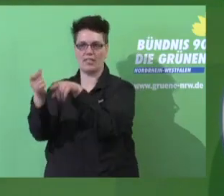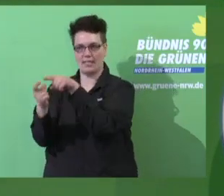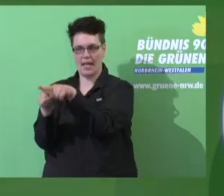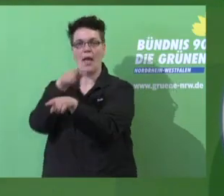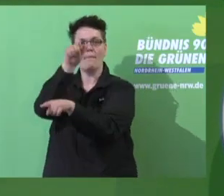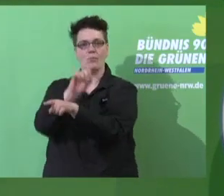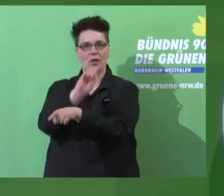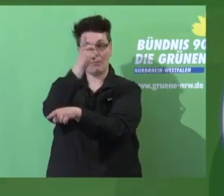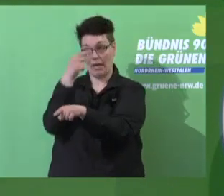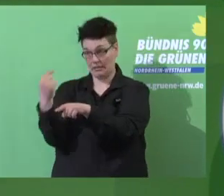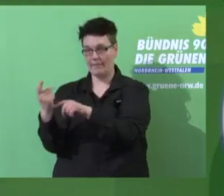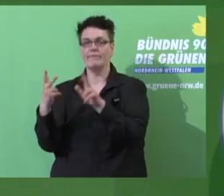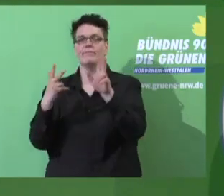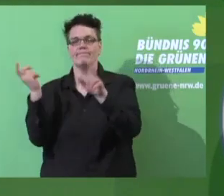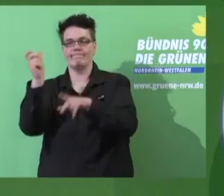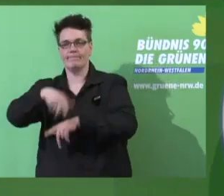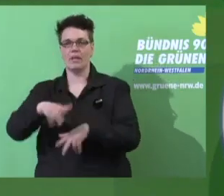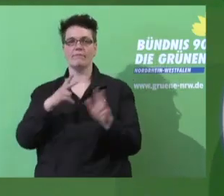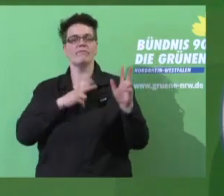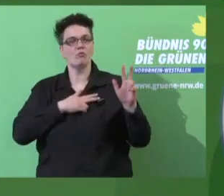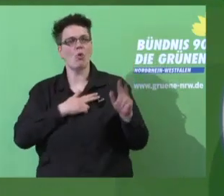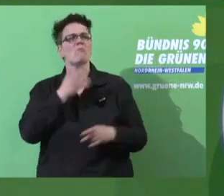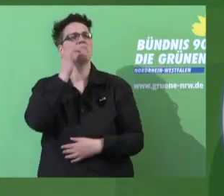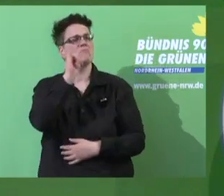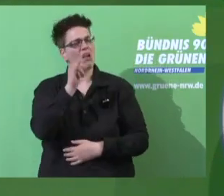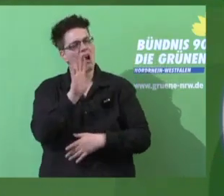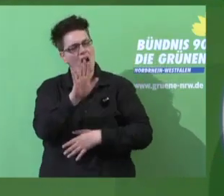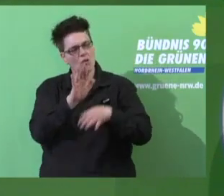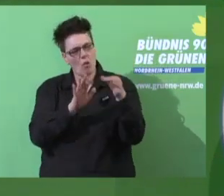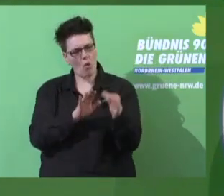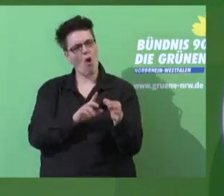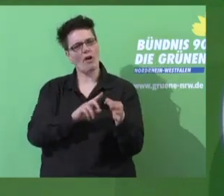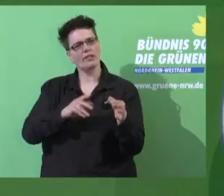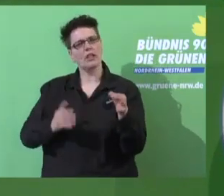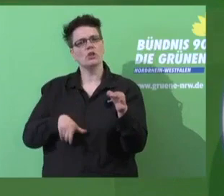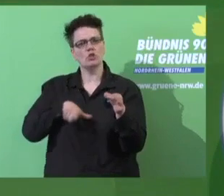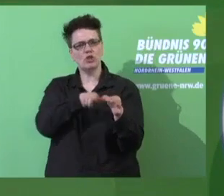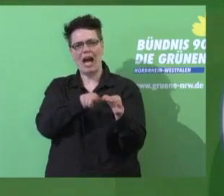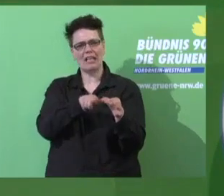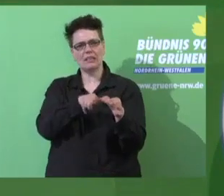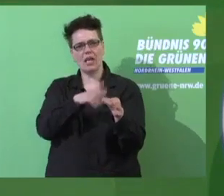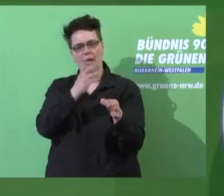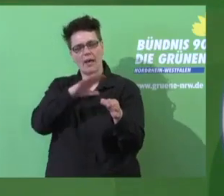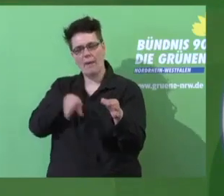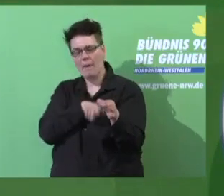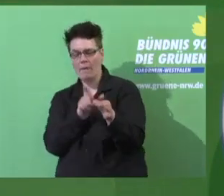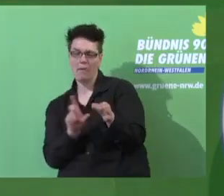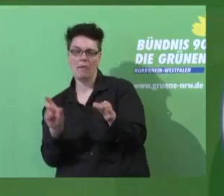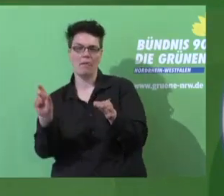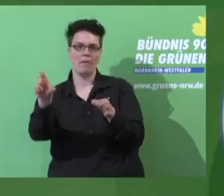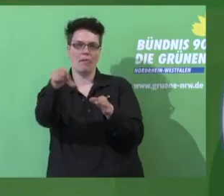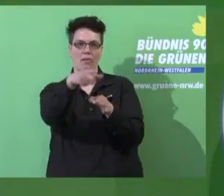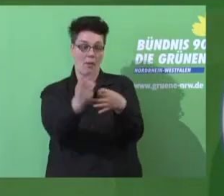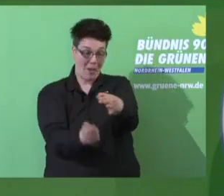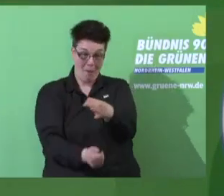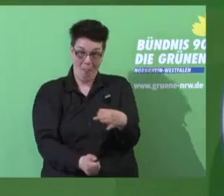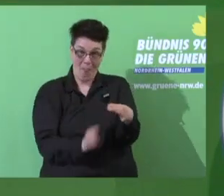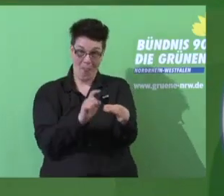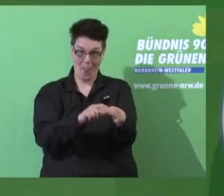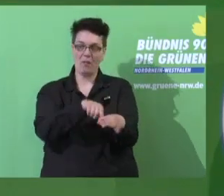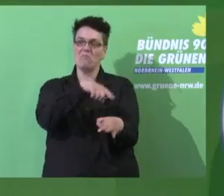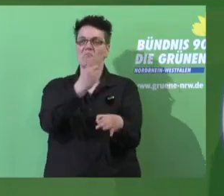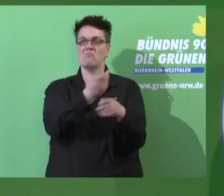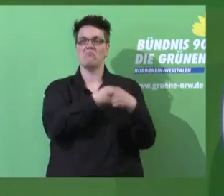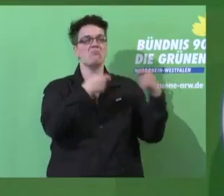gehabt, dass er eine Umgehungsstraße kriegt, kleine Ortschaft. Dann ist mit Bundesgeldern 30, 40,